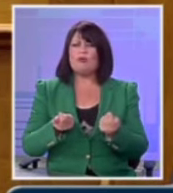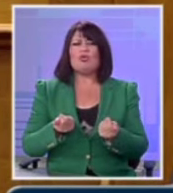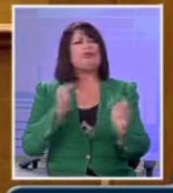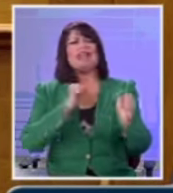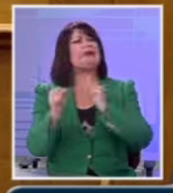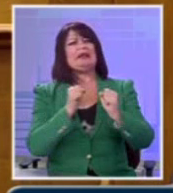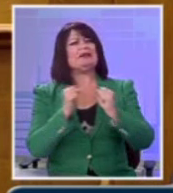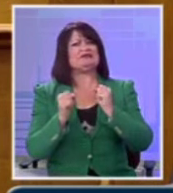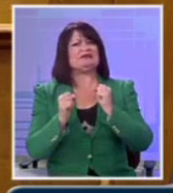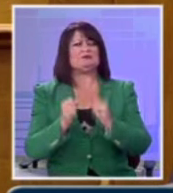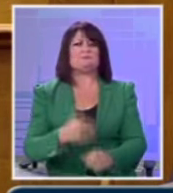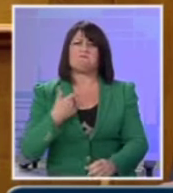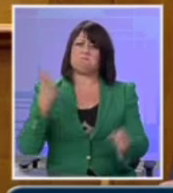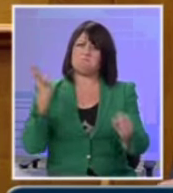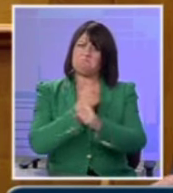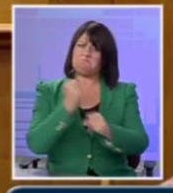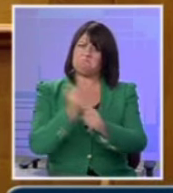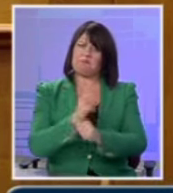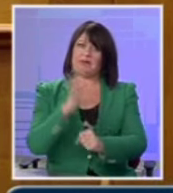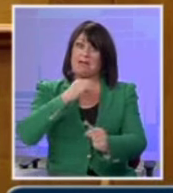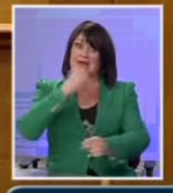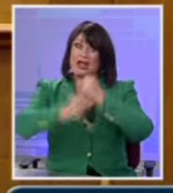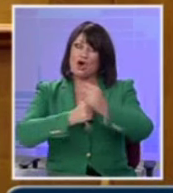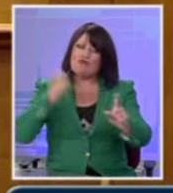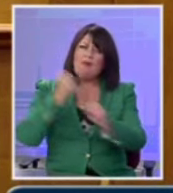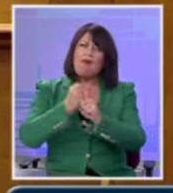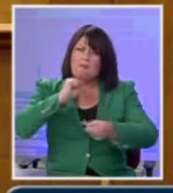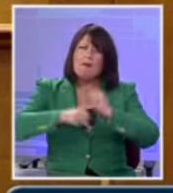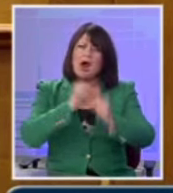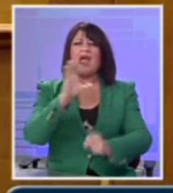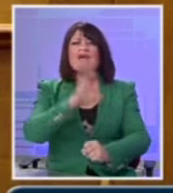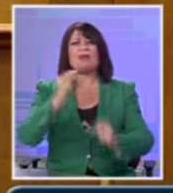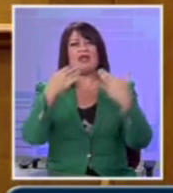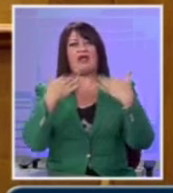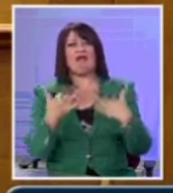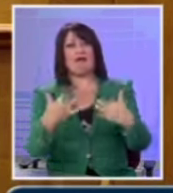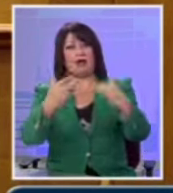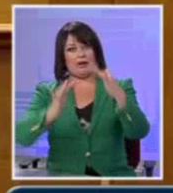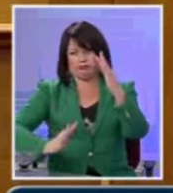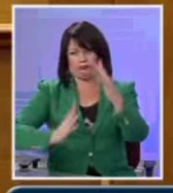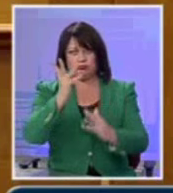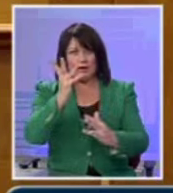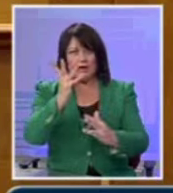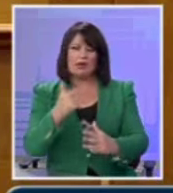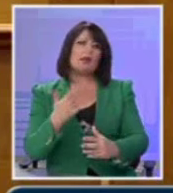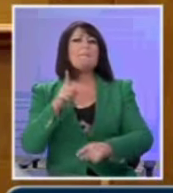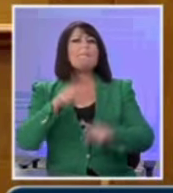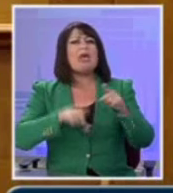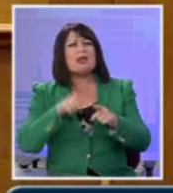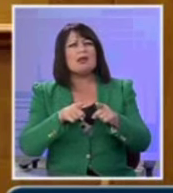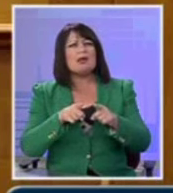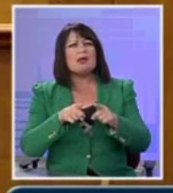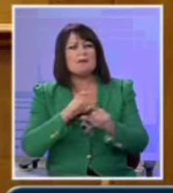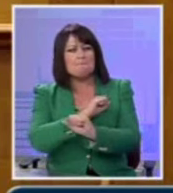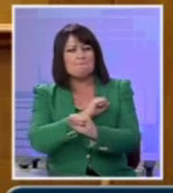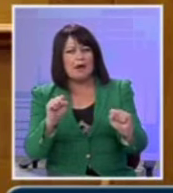κρίσης. Διότι ενώ πετύχαμε σε 50 χρόνους αγώνων το Ευρωπαϊκό Κοινοβούλιο να αναβαθμιστεί, οι μηχανισμοί